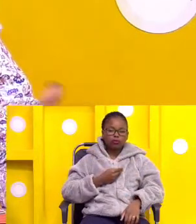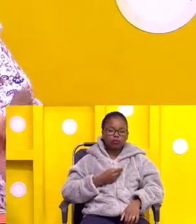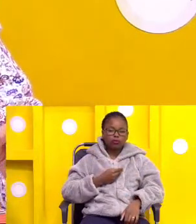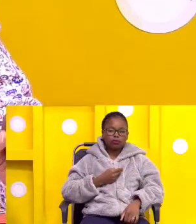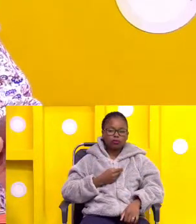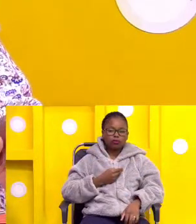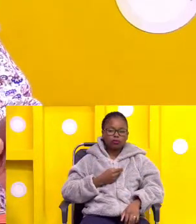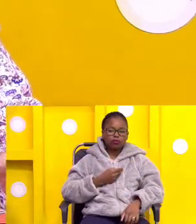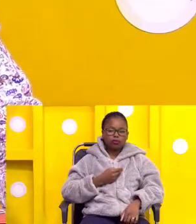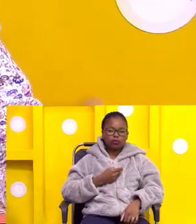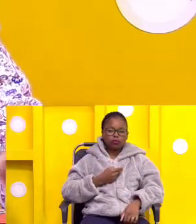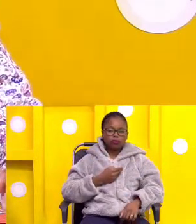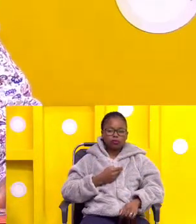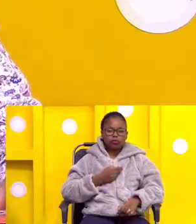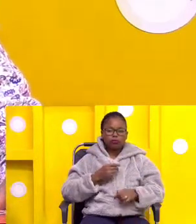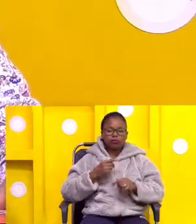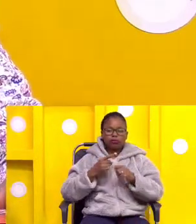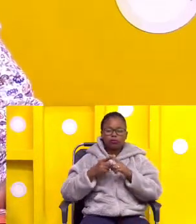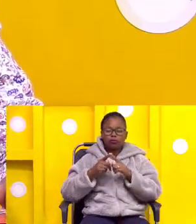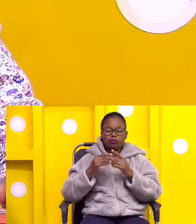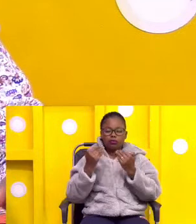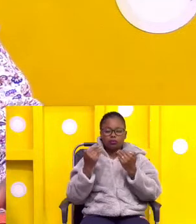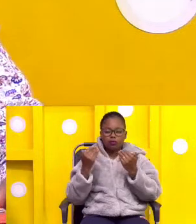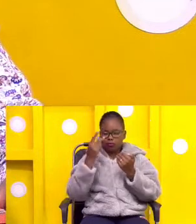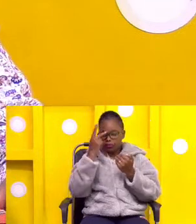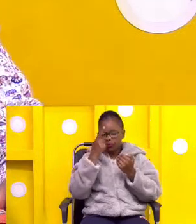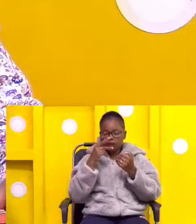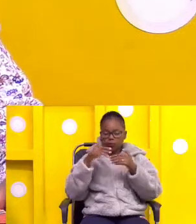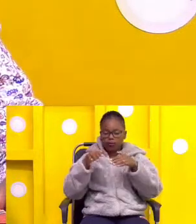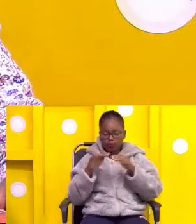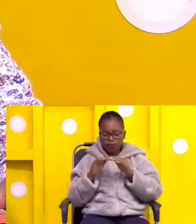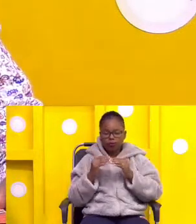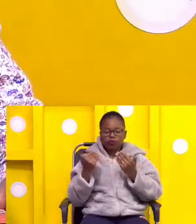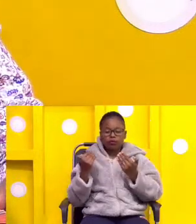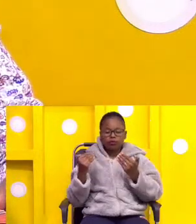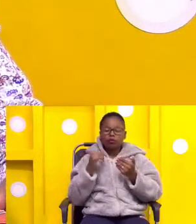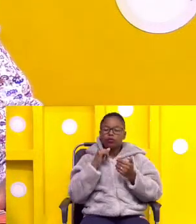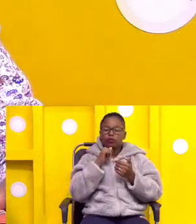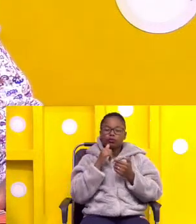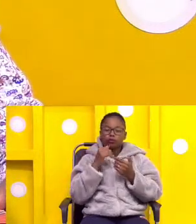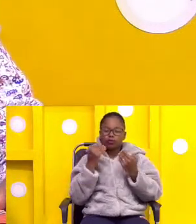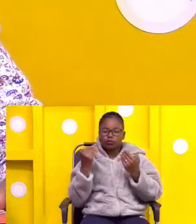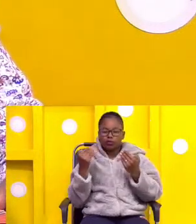aciari mabatiĩ gũthikwo nĩ ciana no ti aciari mathike ciana bwana asifiwe sana